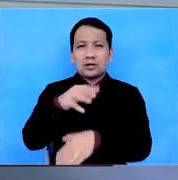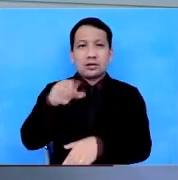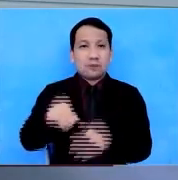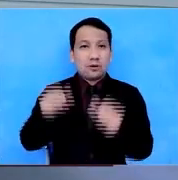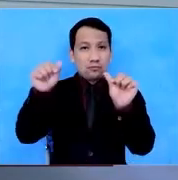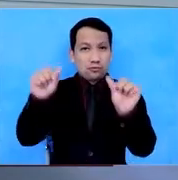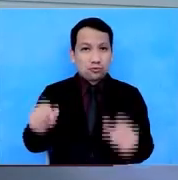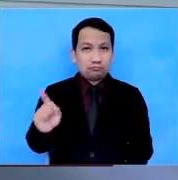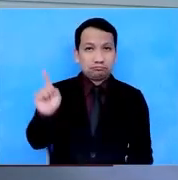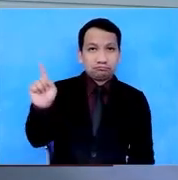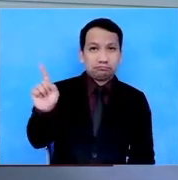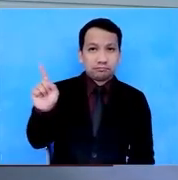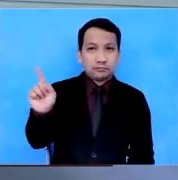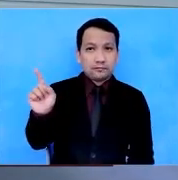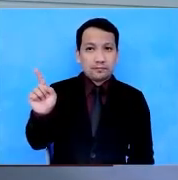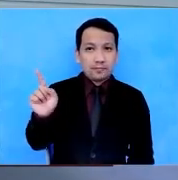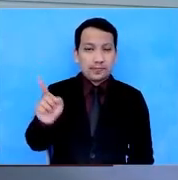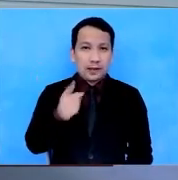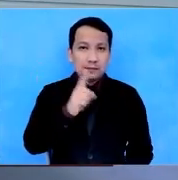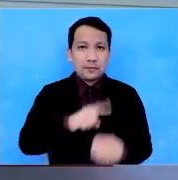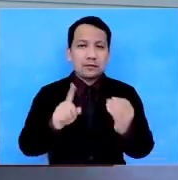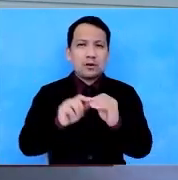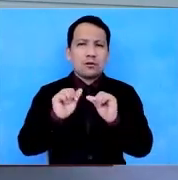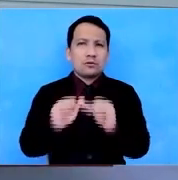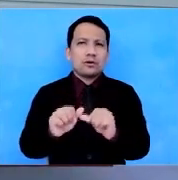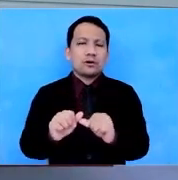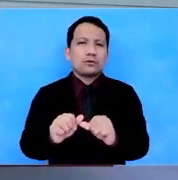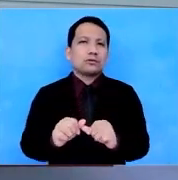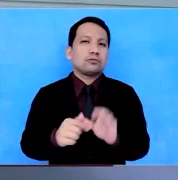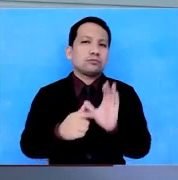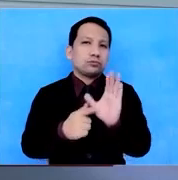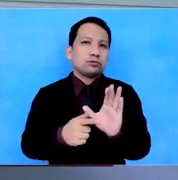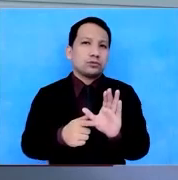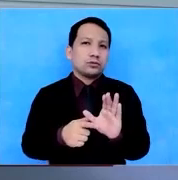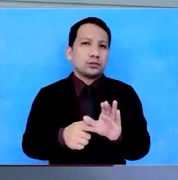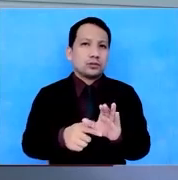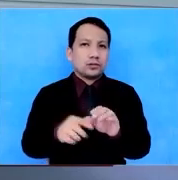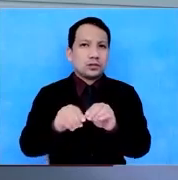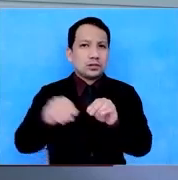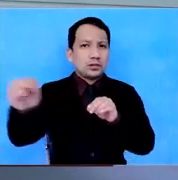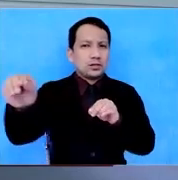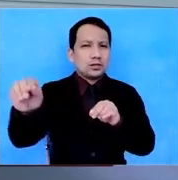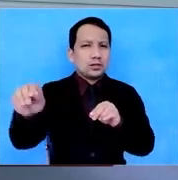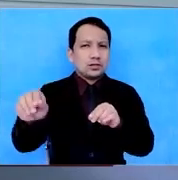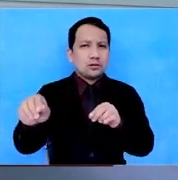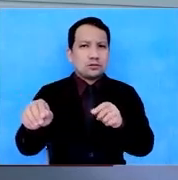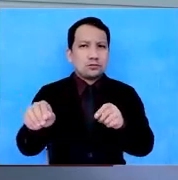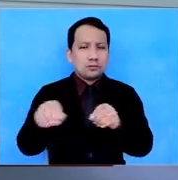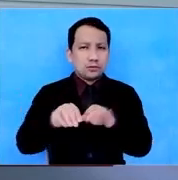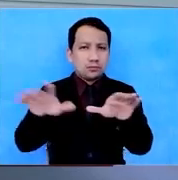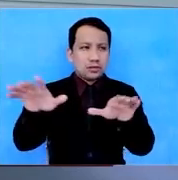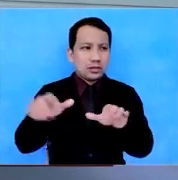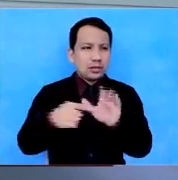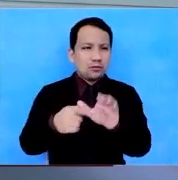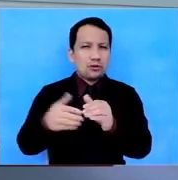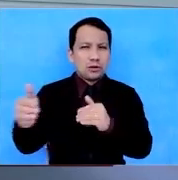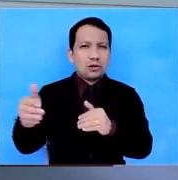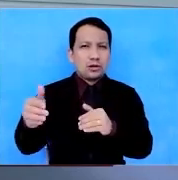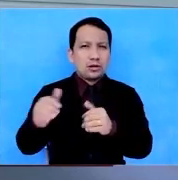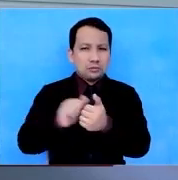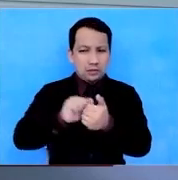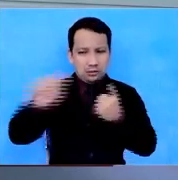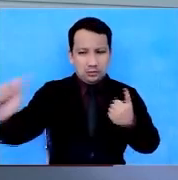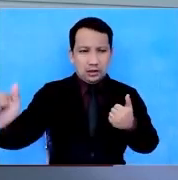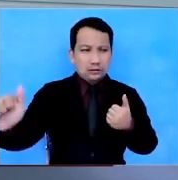sa merchant marine industry. Babato po ito ng isang 3-foot wide na beam of light na maaaring umabot ng milya ang